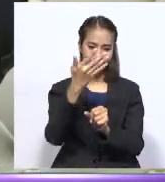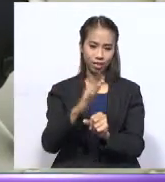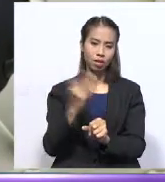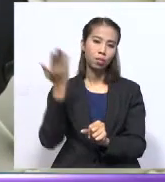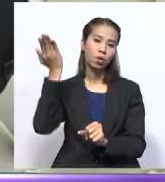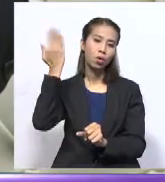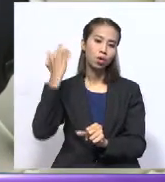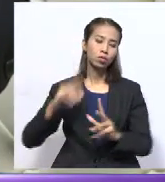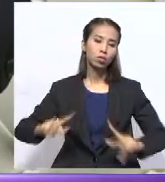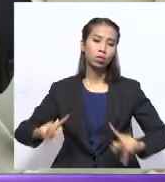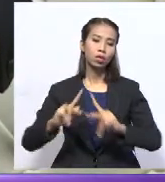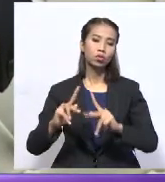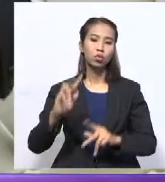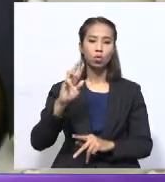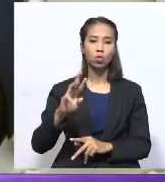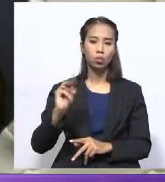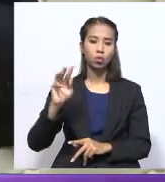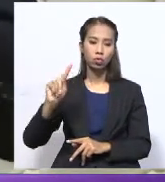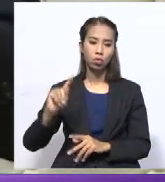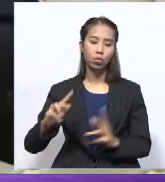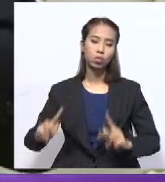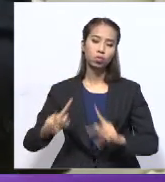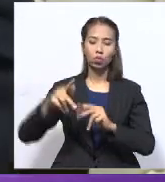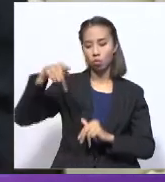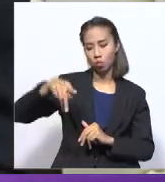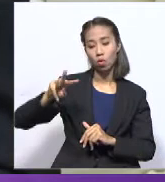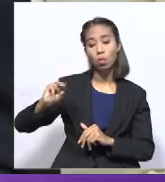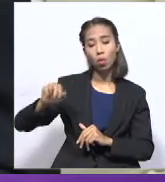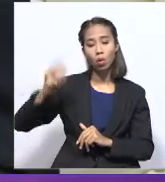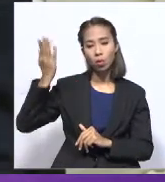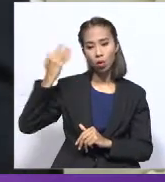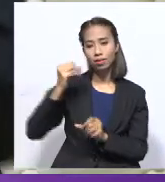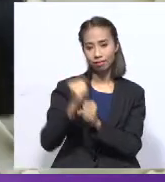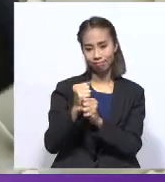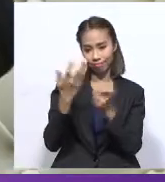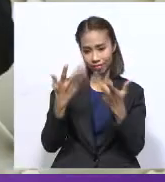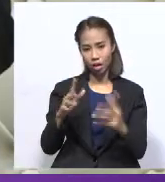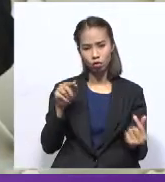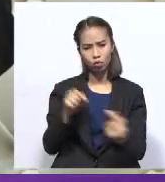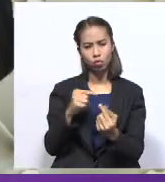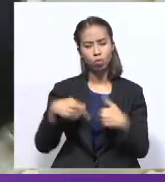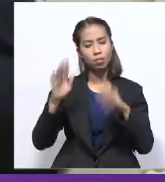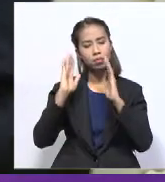งตำแหน่งรัฐมนตรีว่าการกระทรวงการพัฒนาสังคมและความมั่นคงของมนุษย์มาแล้วในการประชาสั